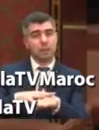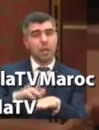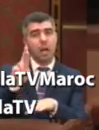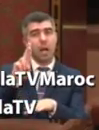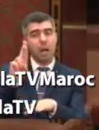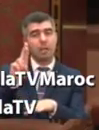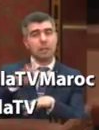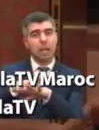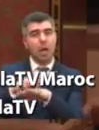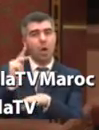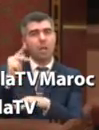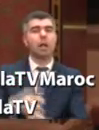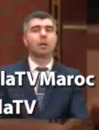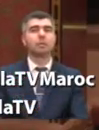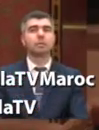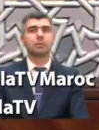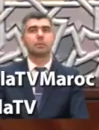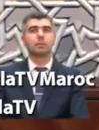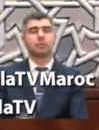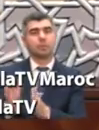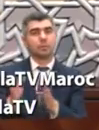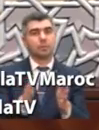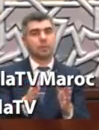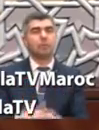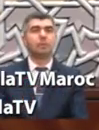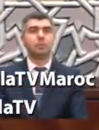والقنيطره. تعقيب سيد النائب.